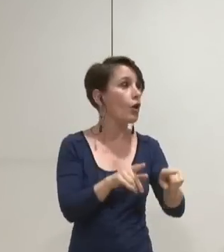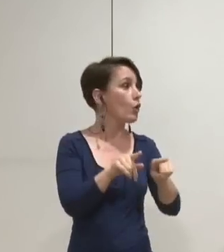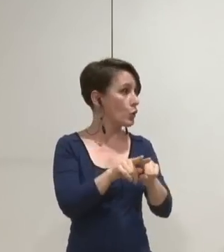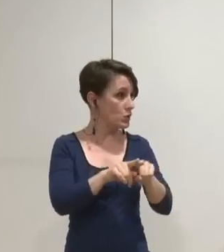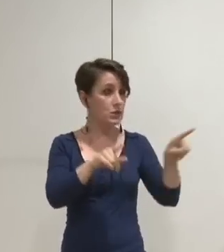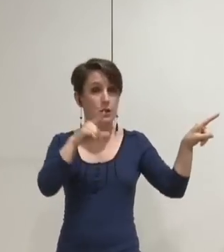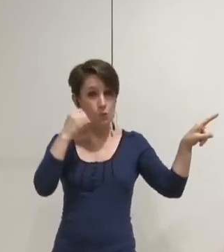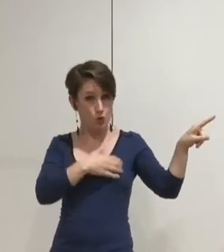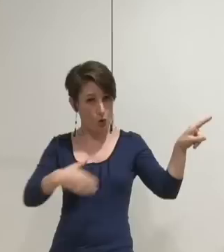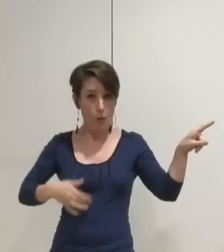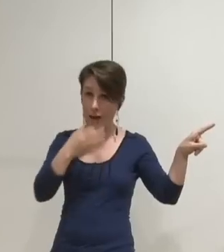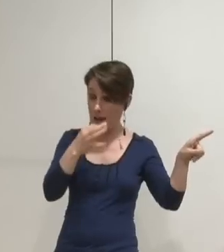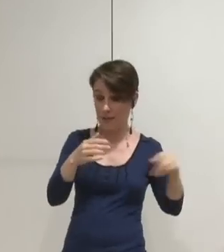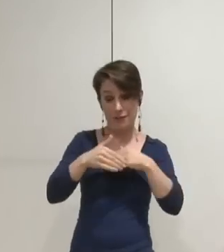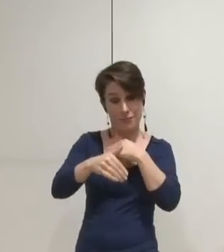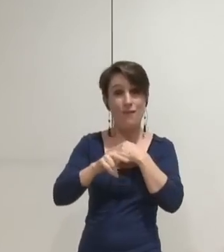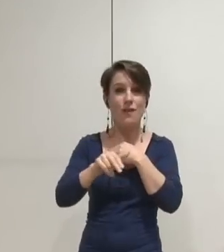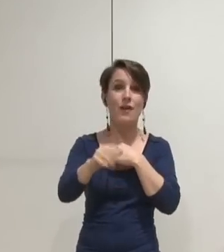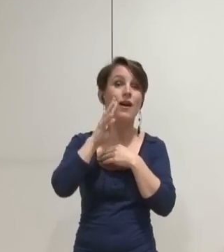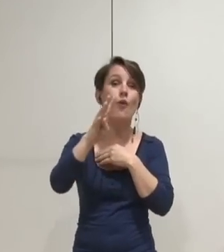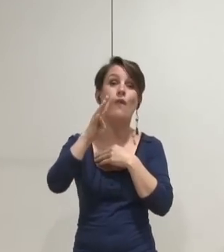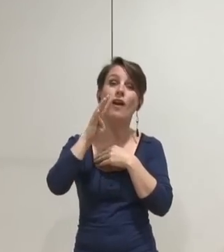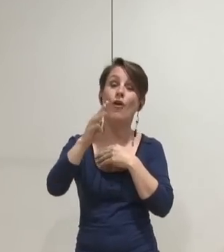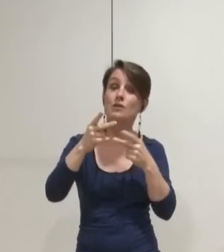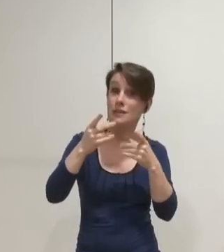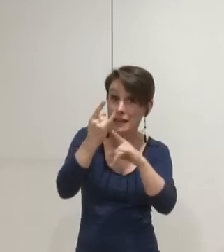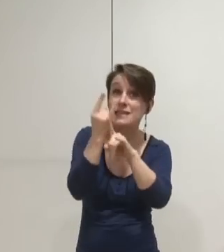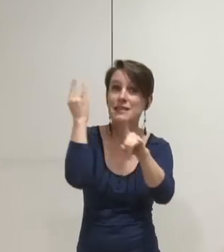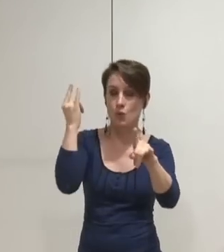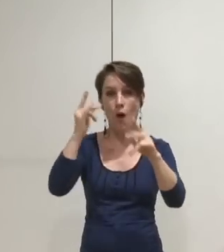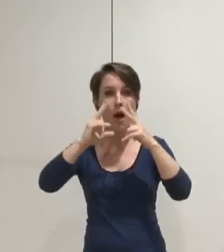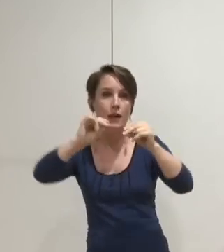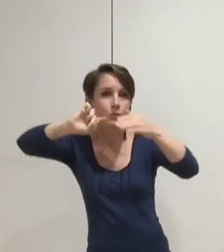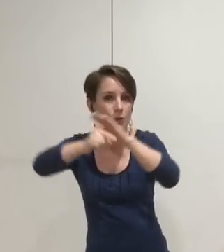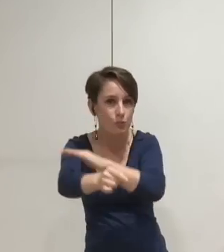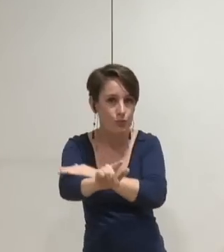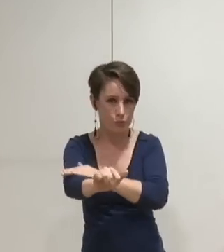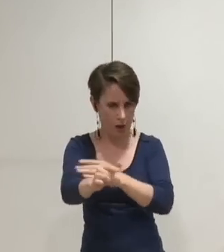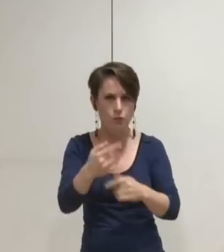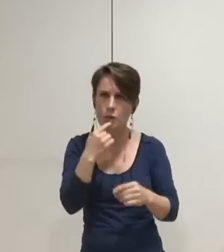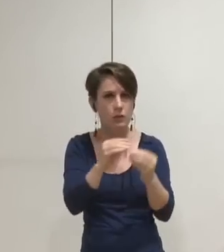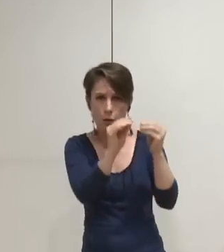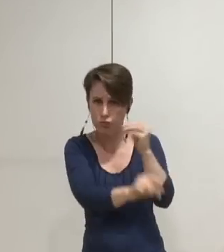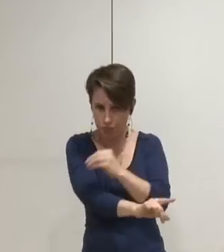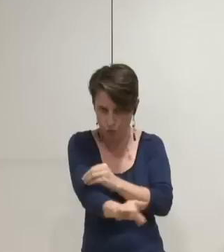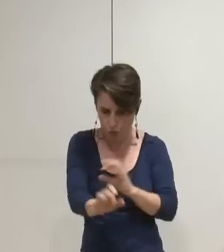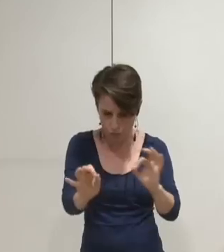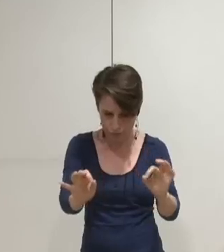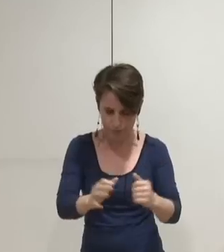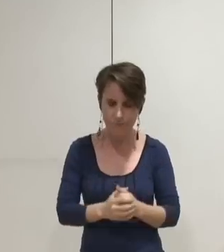cadres mais qui participe à ce à ce cadre général qui qui entoure la fête elle-même euh